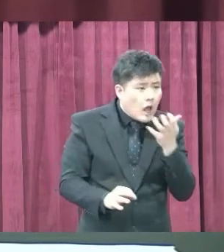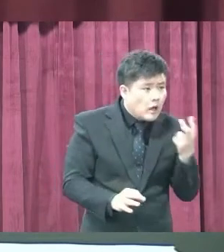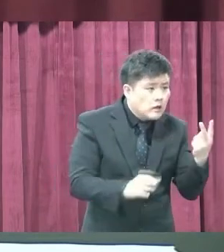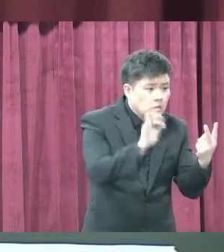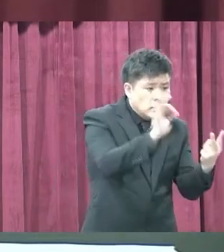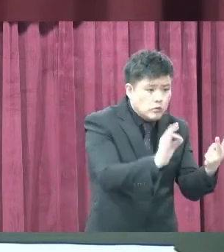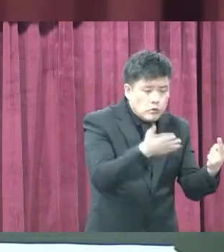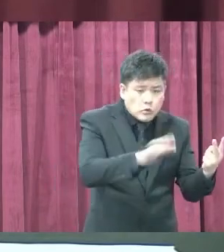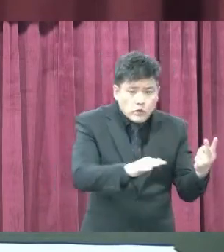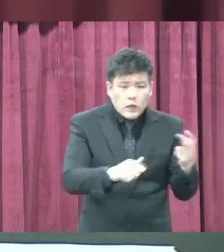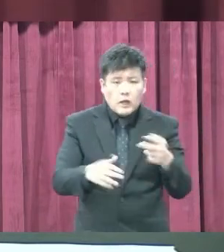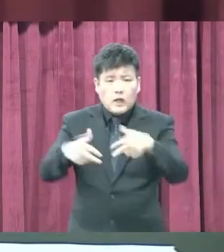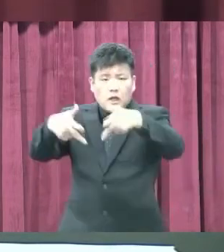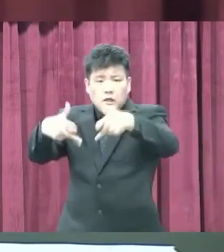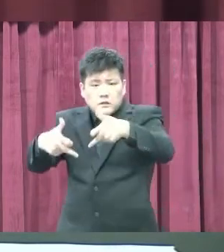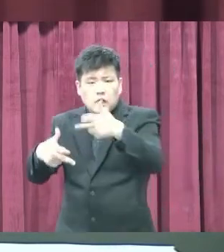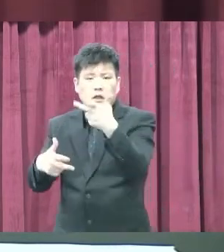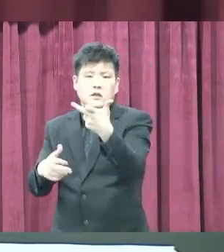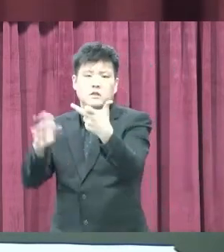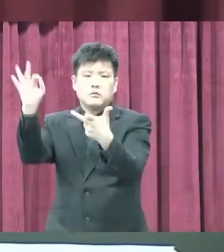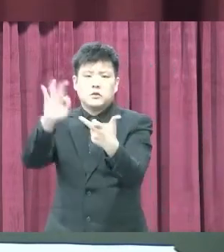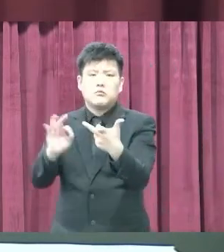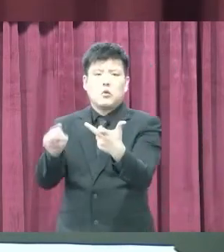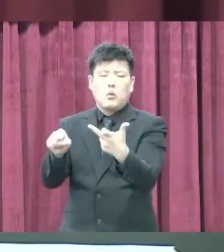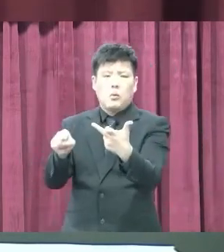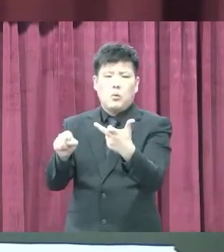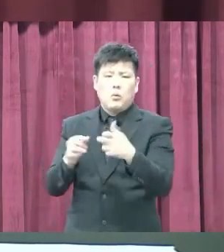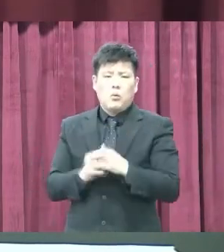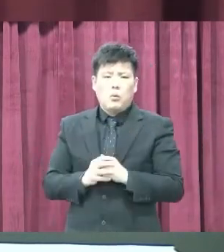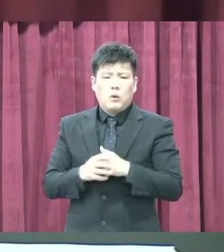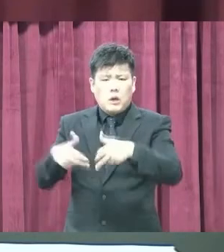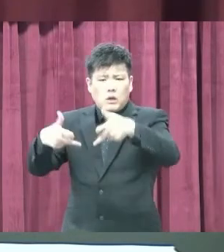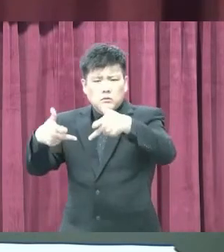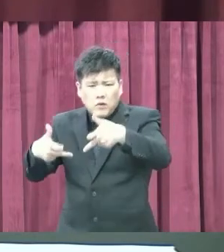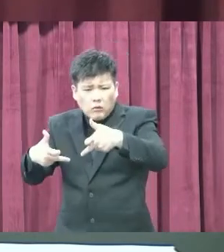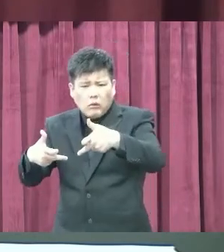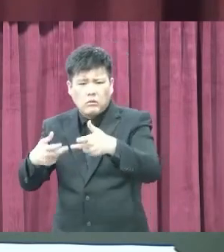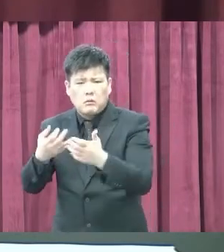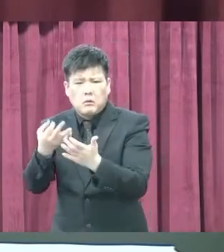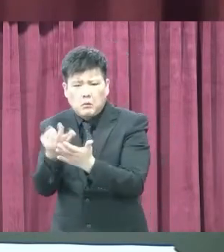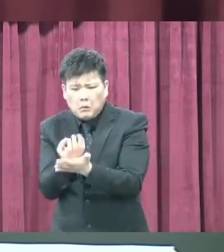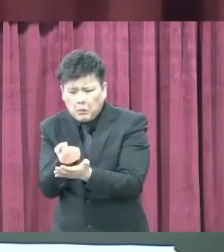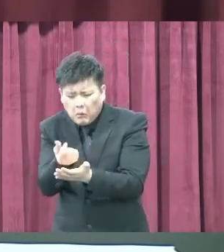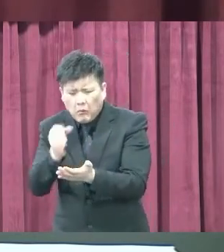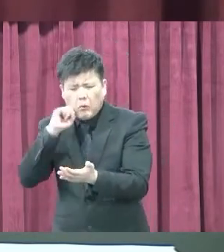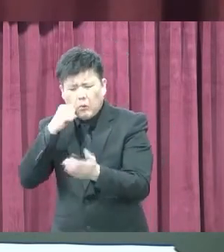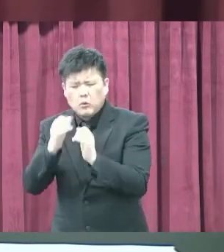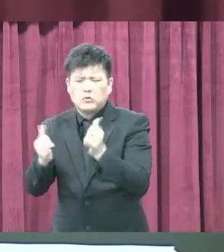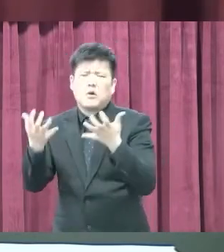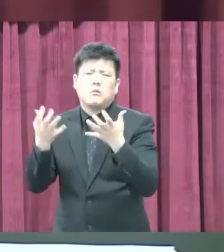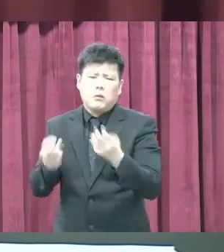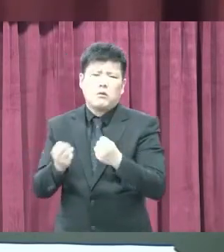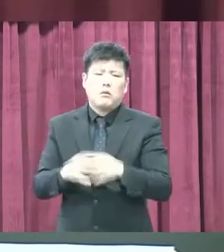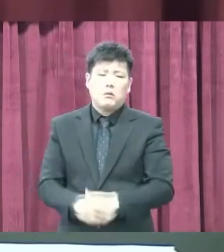근데 장애인은 17%예요. 그러니까 그 정도로 저소득층의 장애인들이 많다는 얘기거든요. 그러니까 그런 인구학적인 구조를 갖고